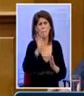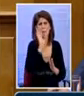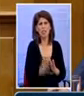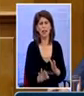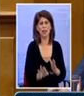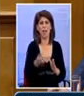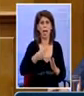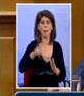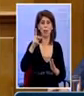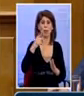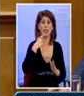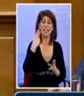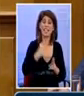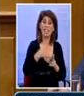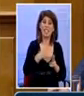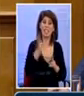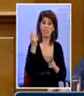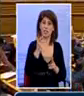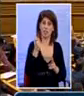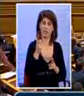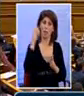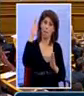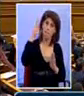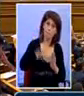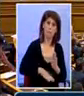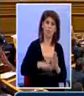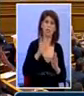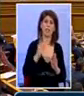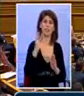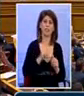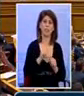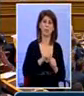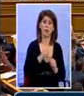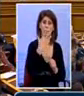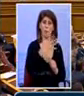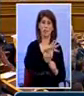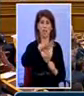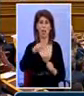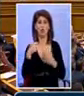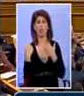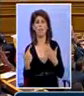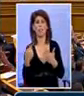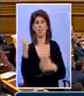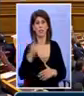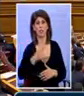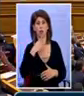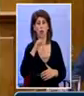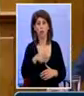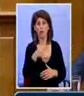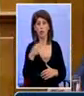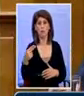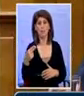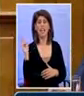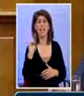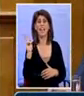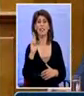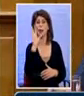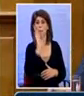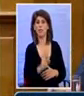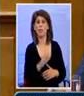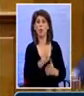οδηγούσε τις κύριες συντάξεις σε μείωση κάθε τρίμηνο από 5 ως 7%, διότι αυτό σημαίνει ρήτρα μηδενικού